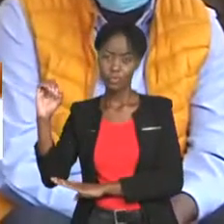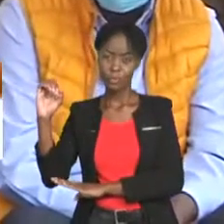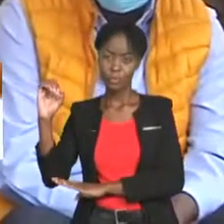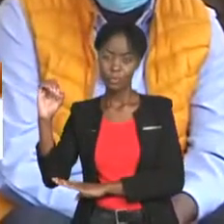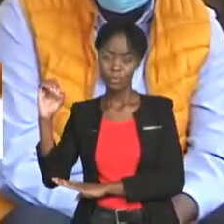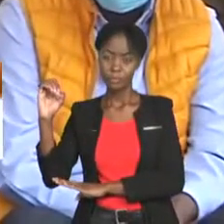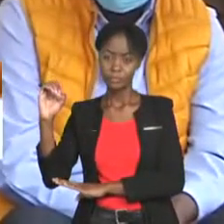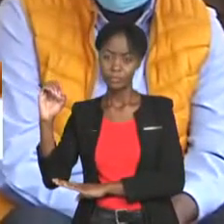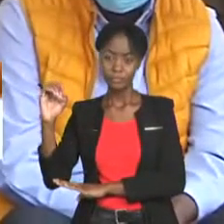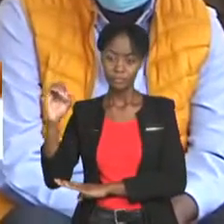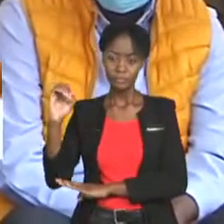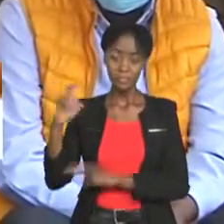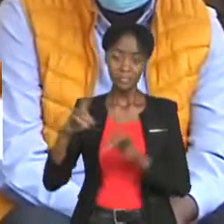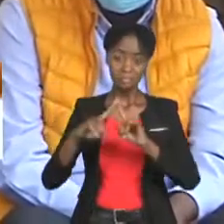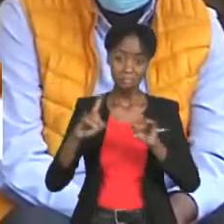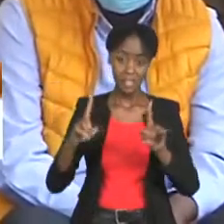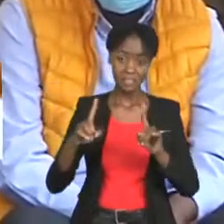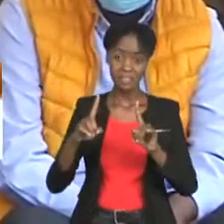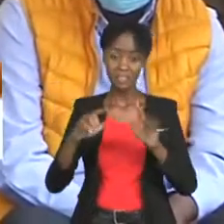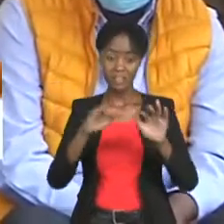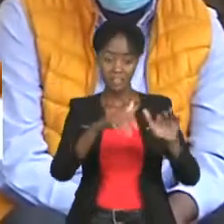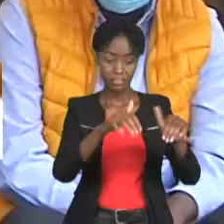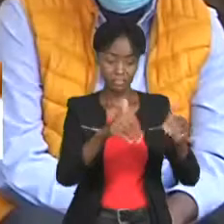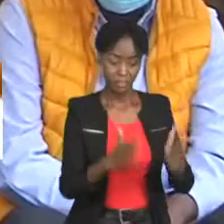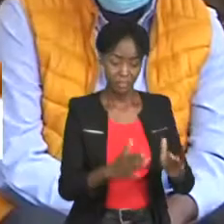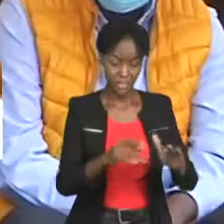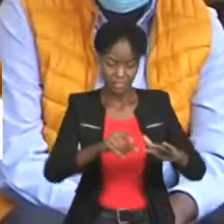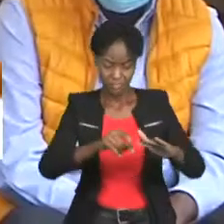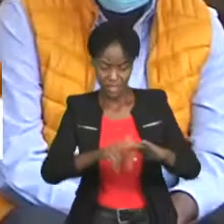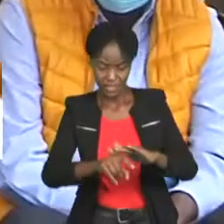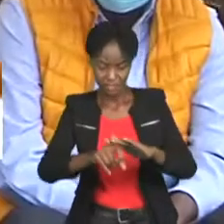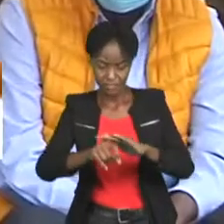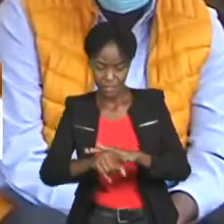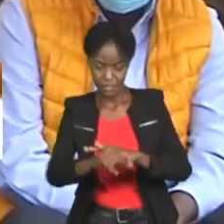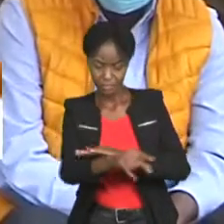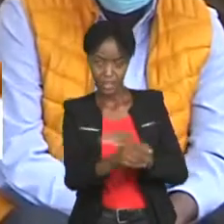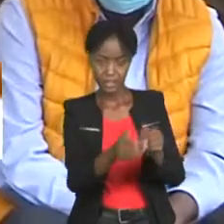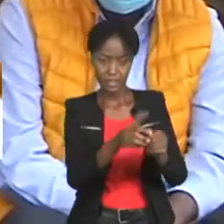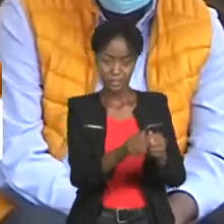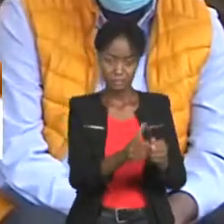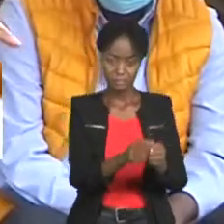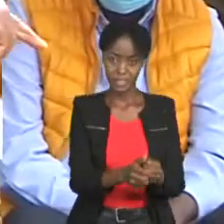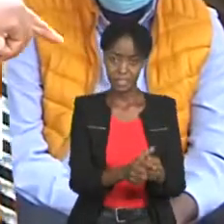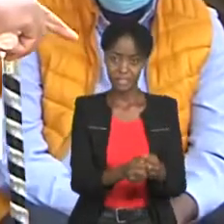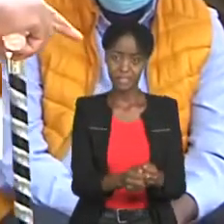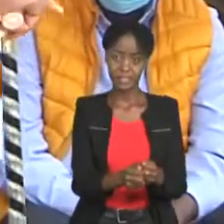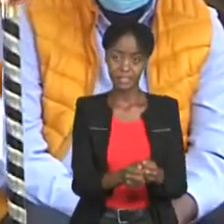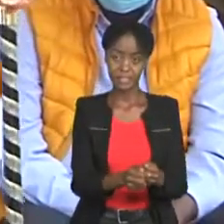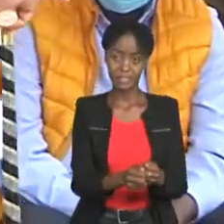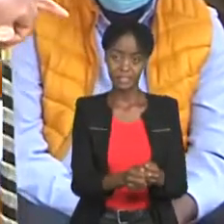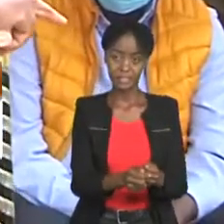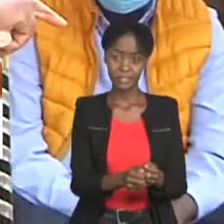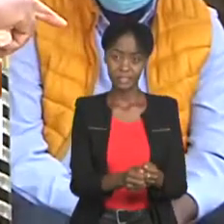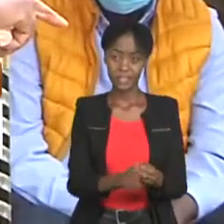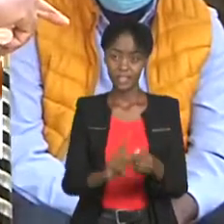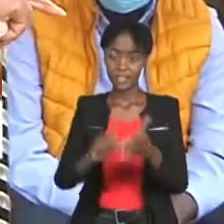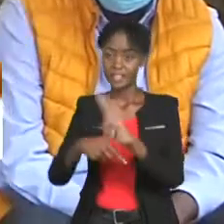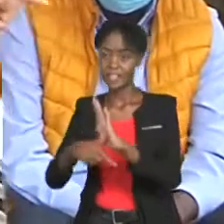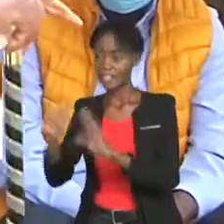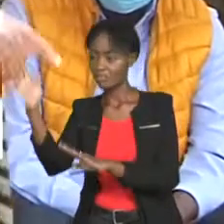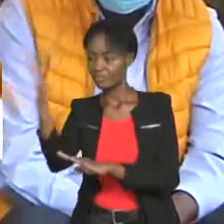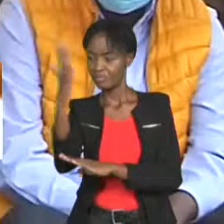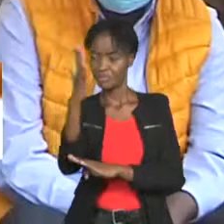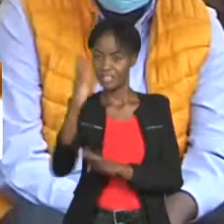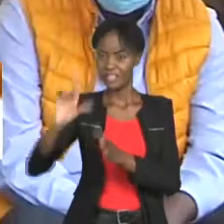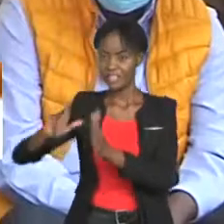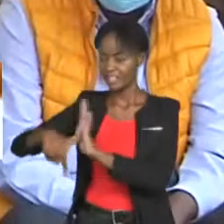unaweka mahindi first, crops first and then trees baadaye. That